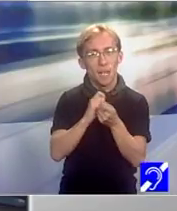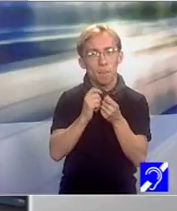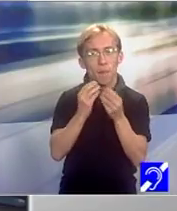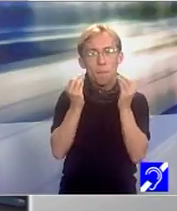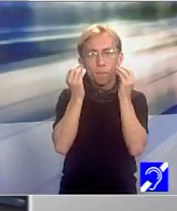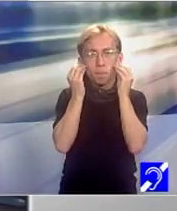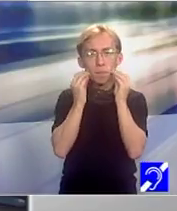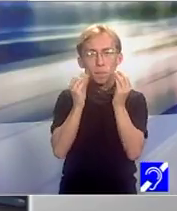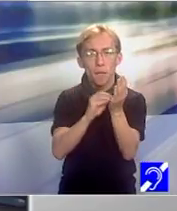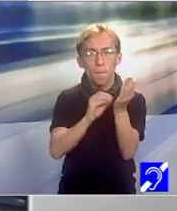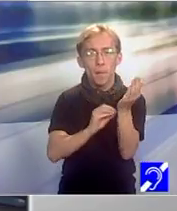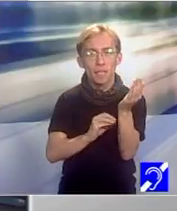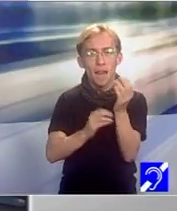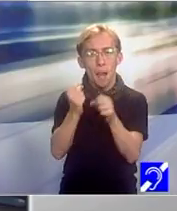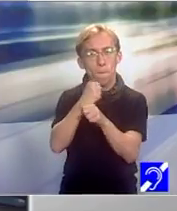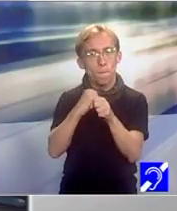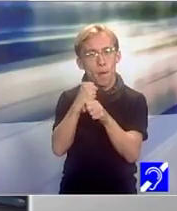sunt maro. Îți place?